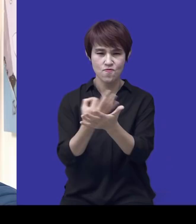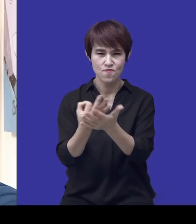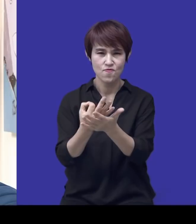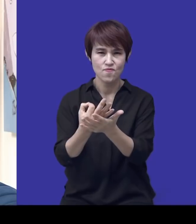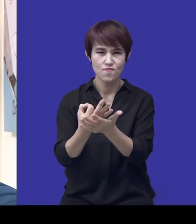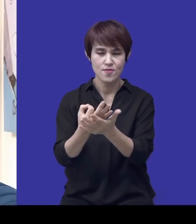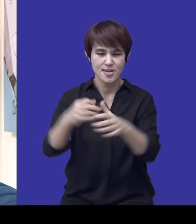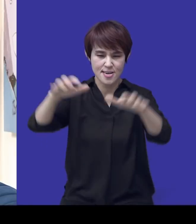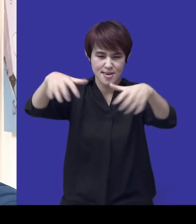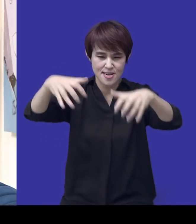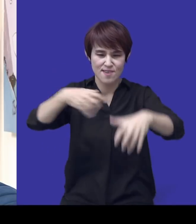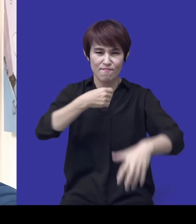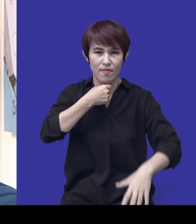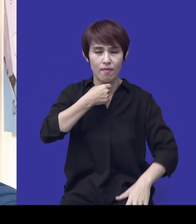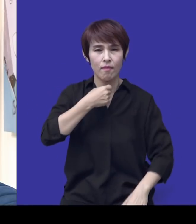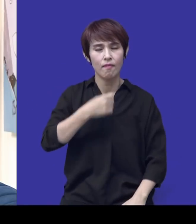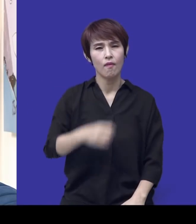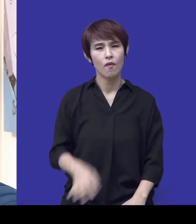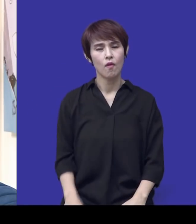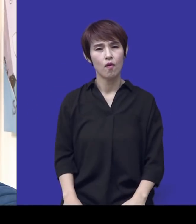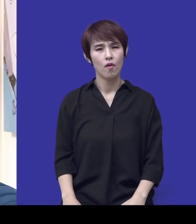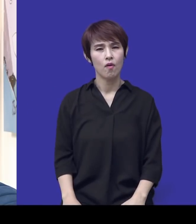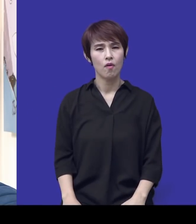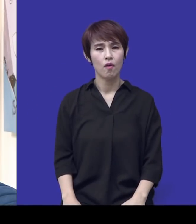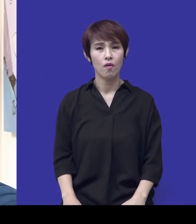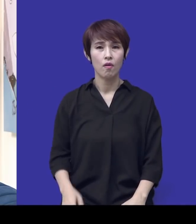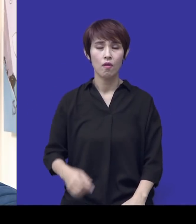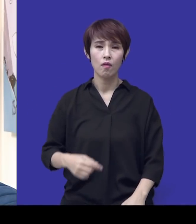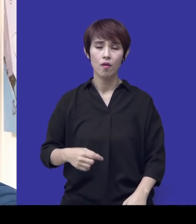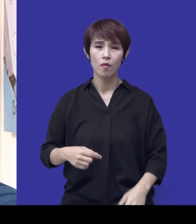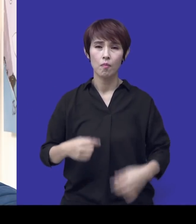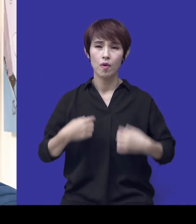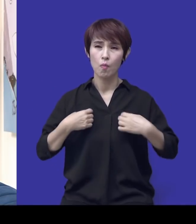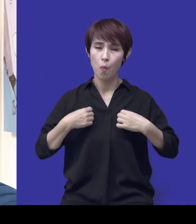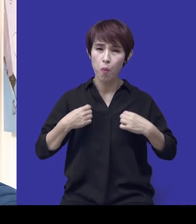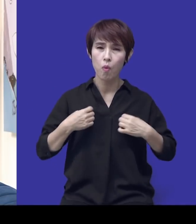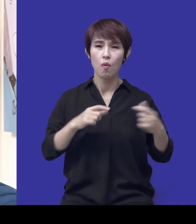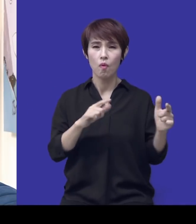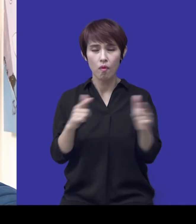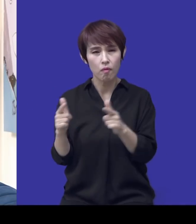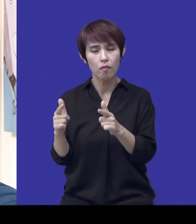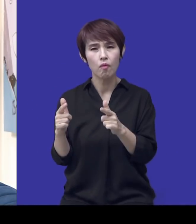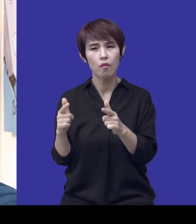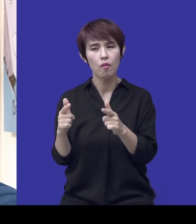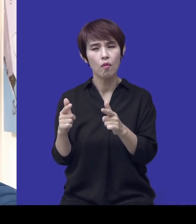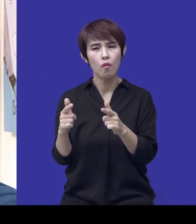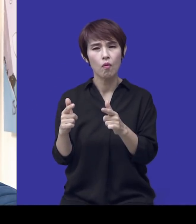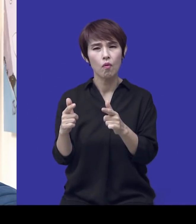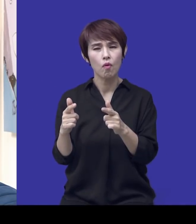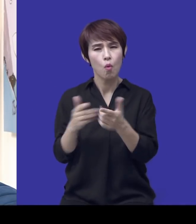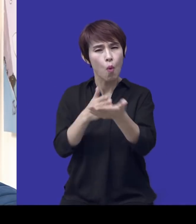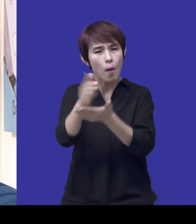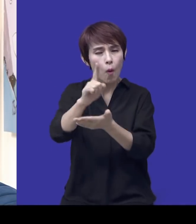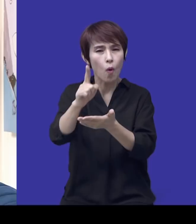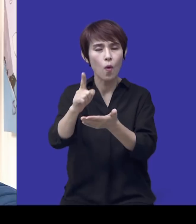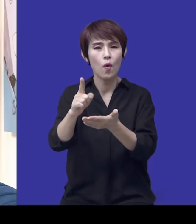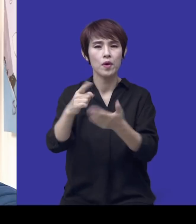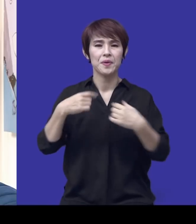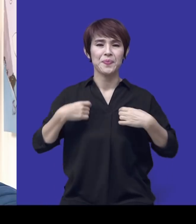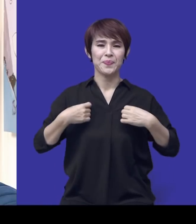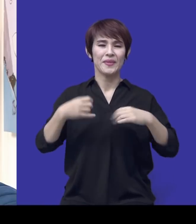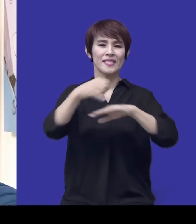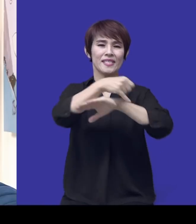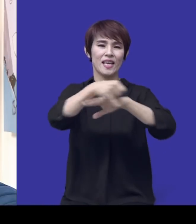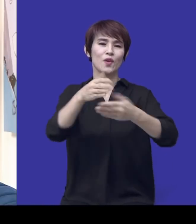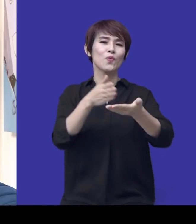싶었는데 패션으로 돈을 많이 벌어야 되는데 네. 패션 경영과 그런 건 없잖아요. 네. 그래서 패션 디자인과밖에 없어서 네. 그냥 패션 디자인학과에